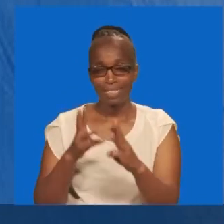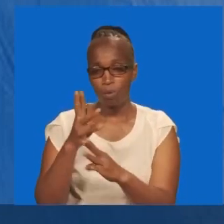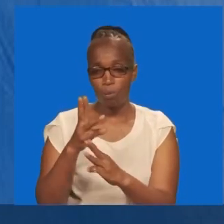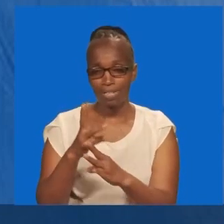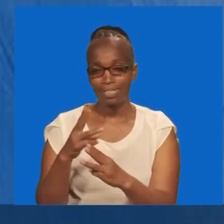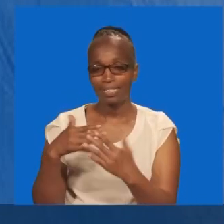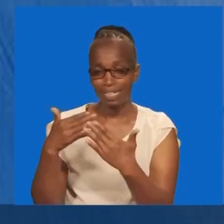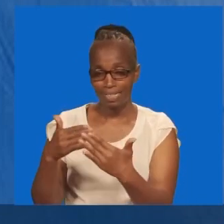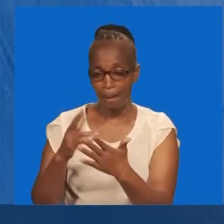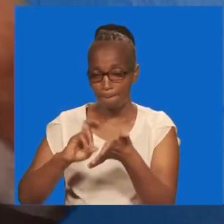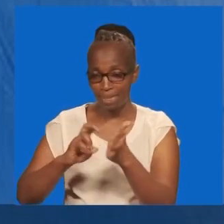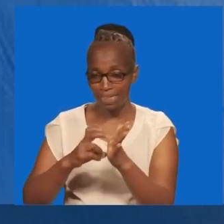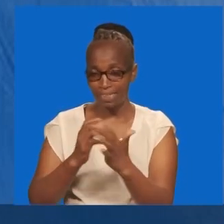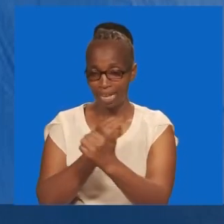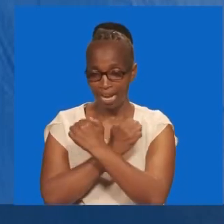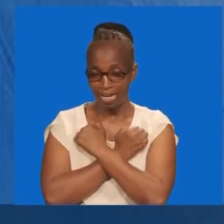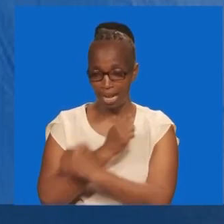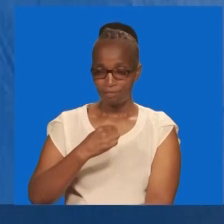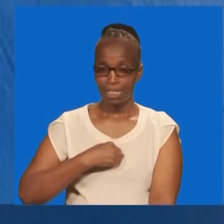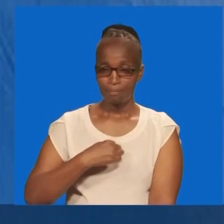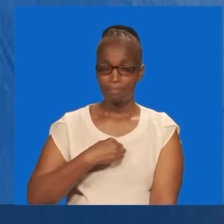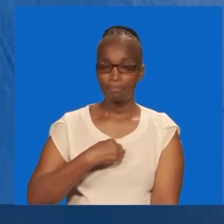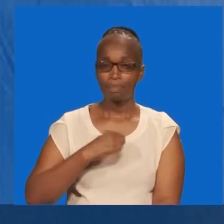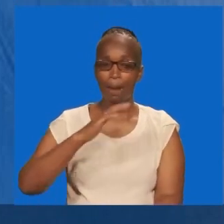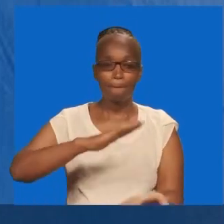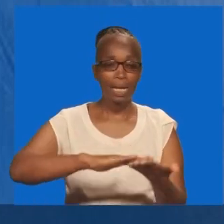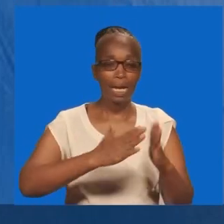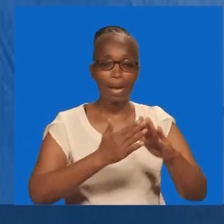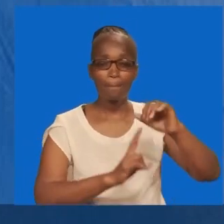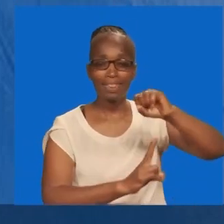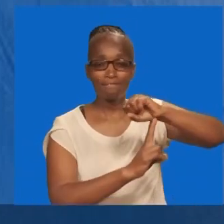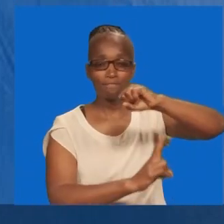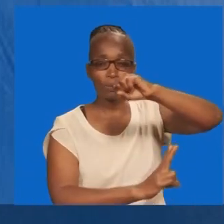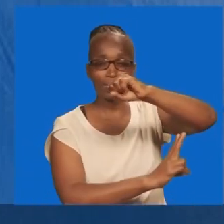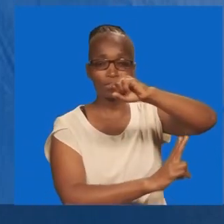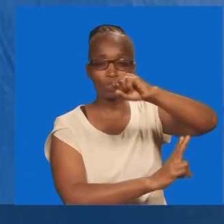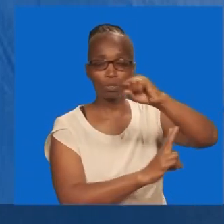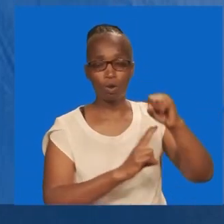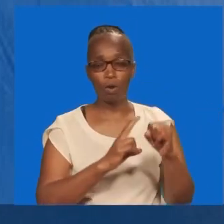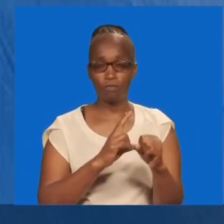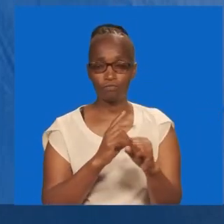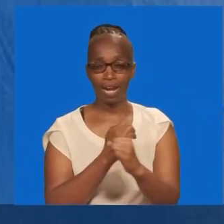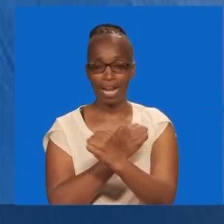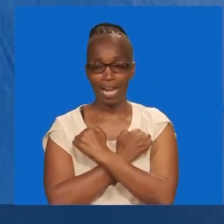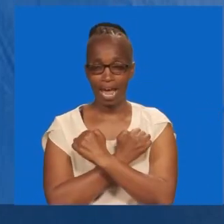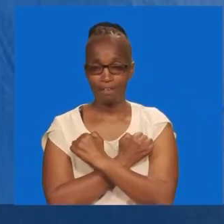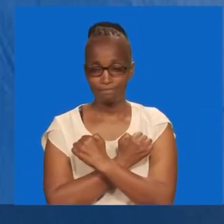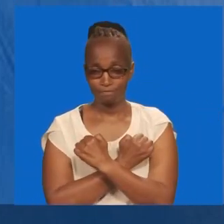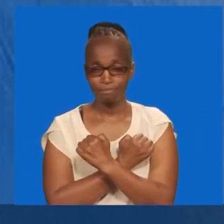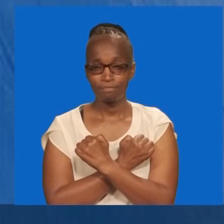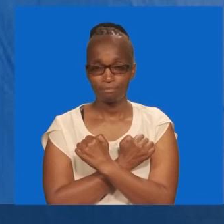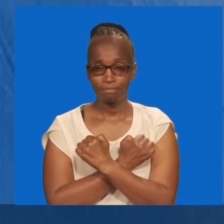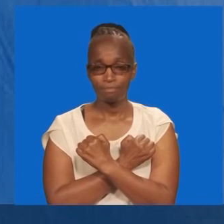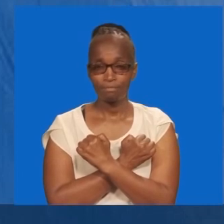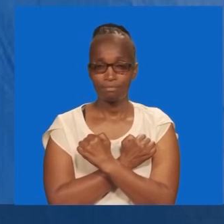aliupenda ulimwengu, akanipenda mimi, akawa mwanzilishi wa upendo.